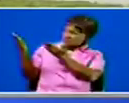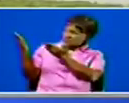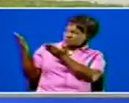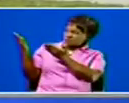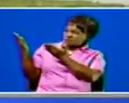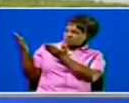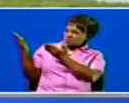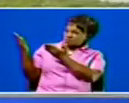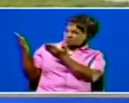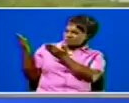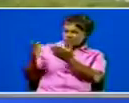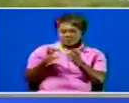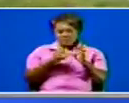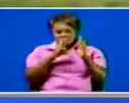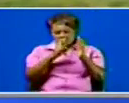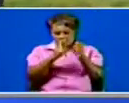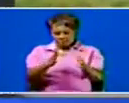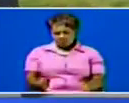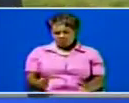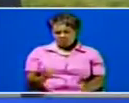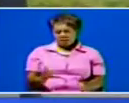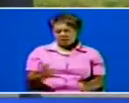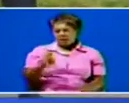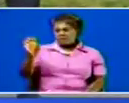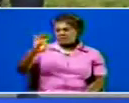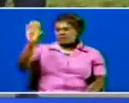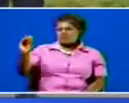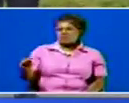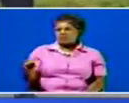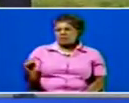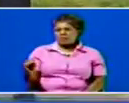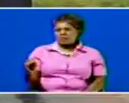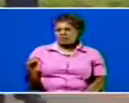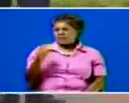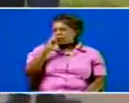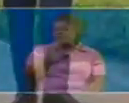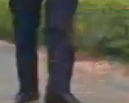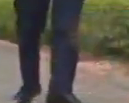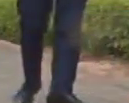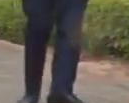Rajab Hassan, KTN News, Afrika Mashariki, Dar es Salaam.